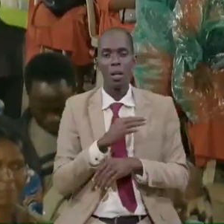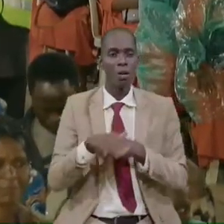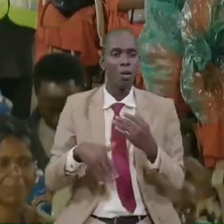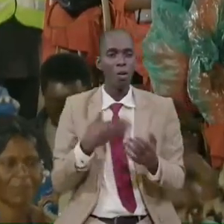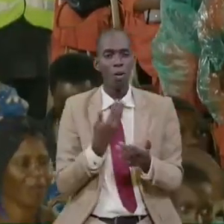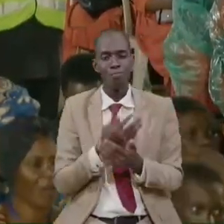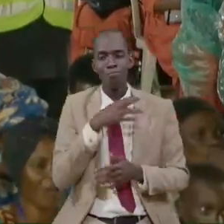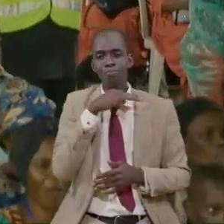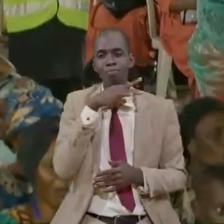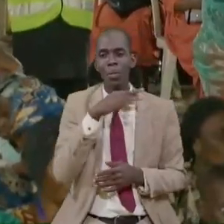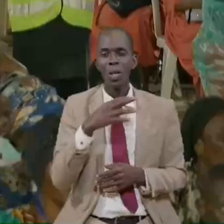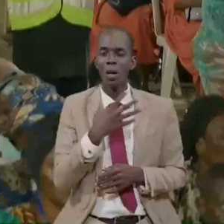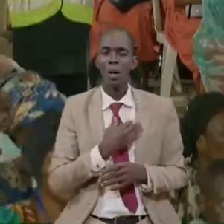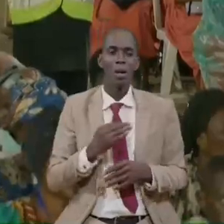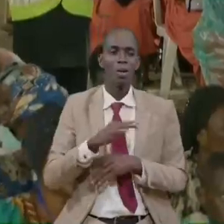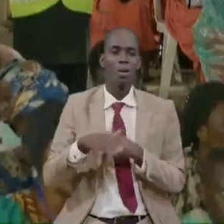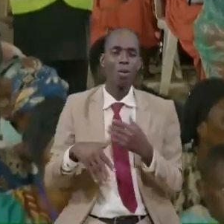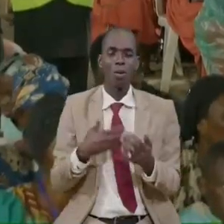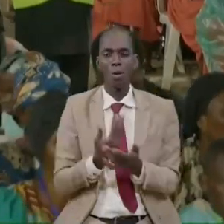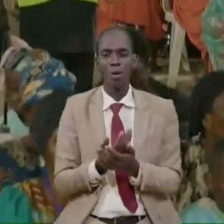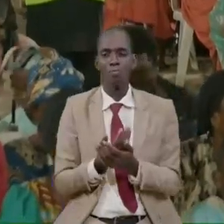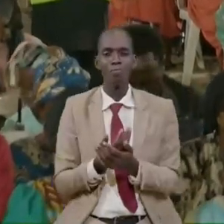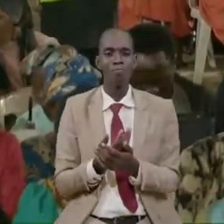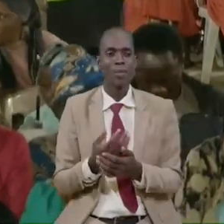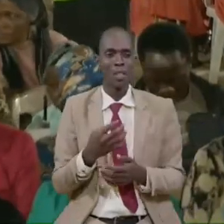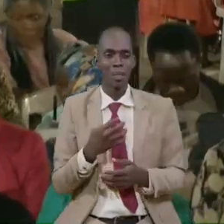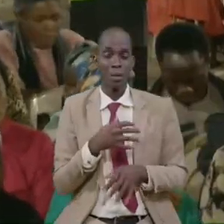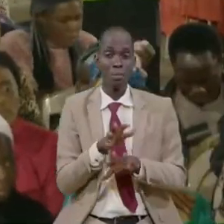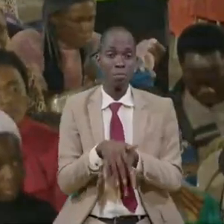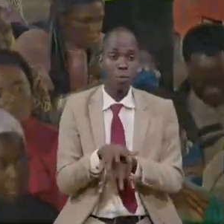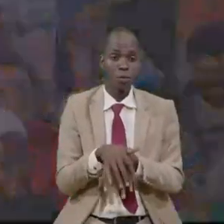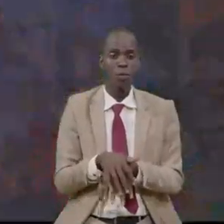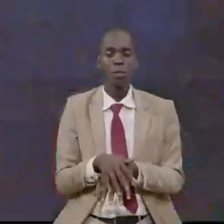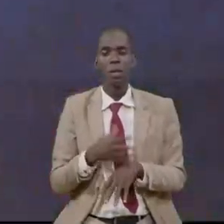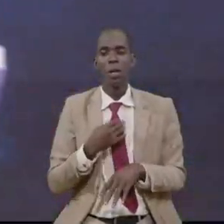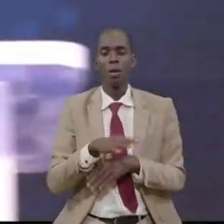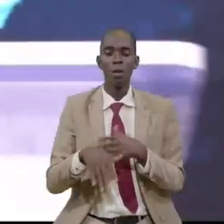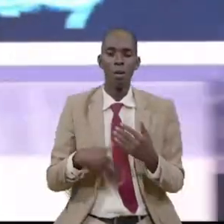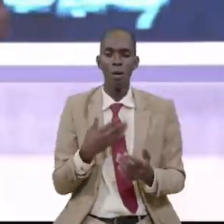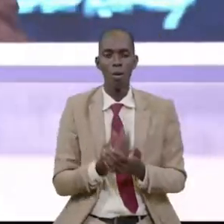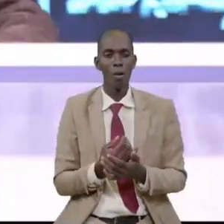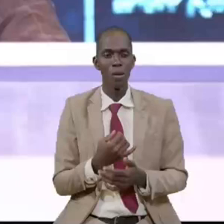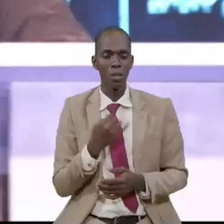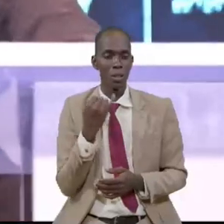ruse la dissimulation l'envie et toute